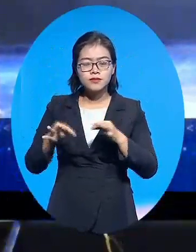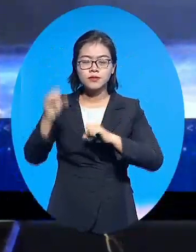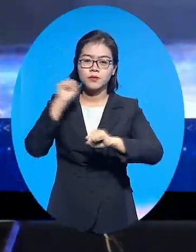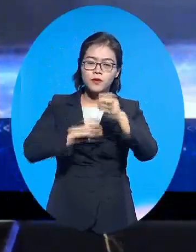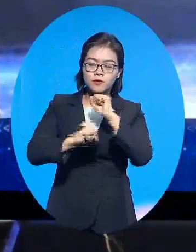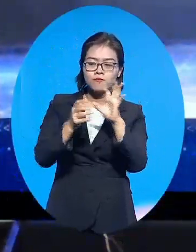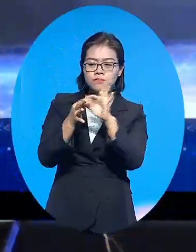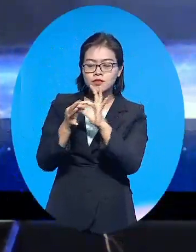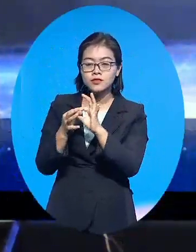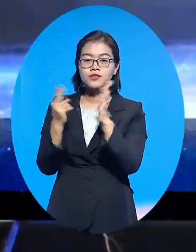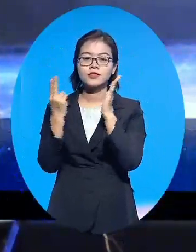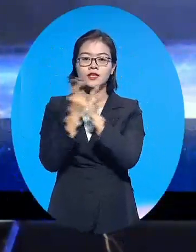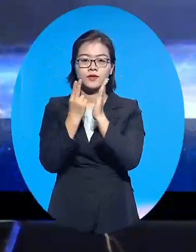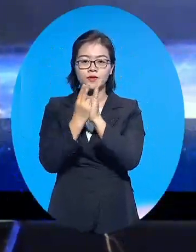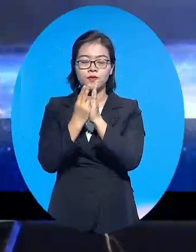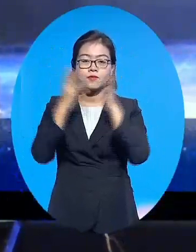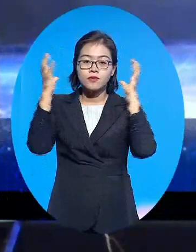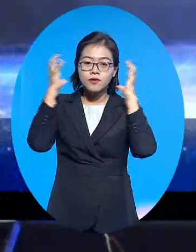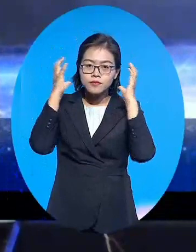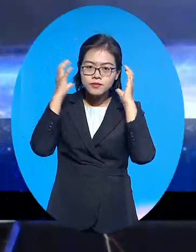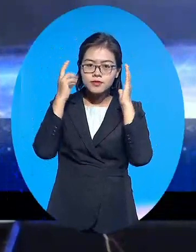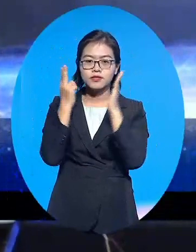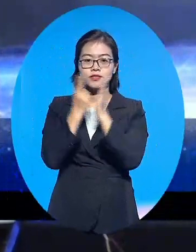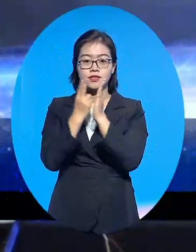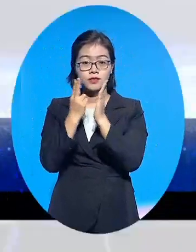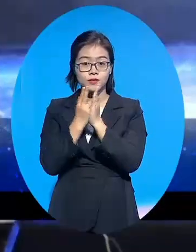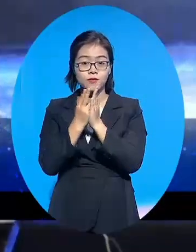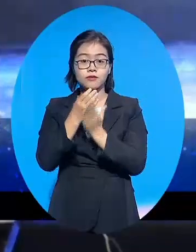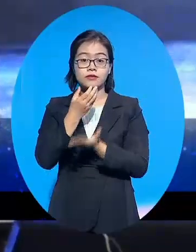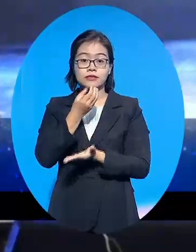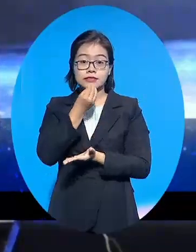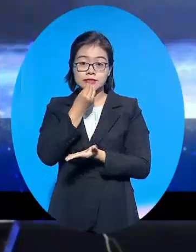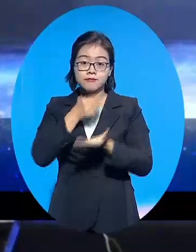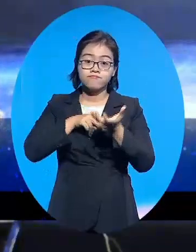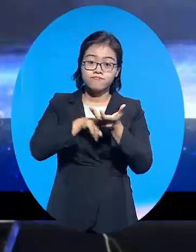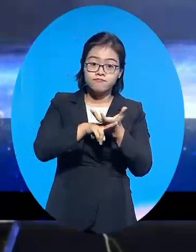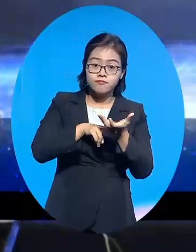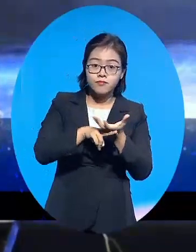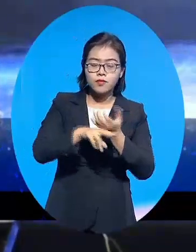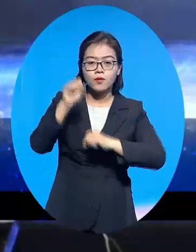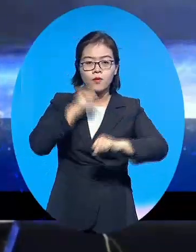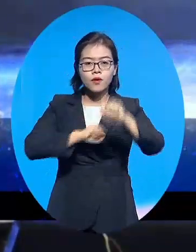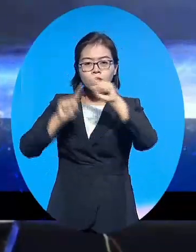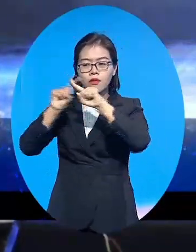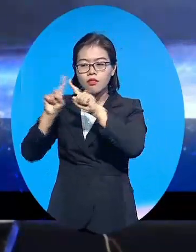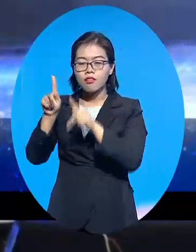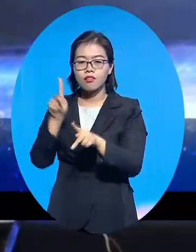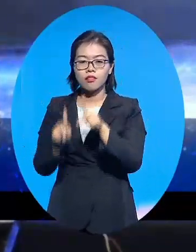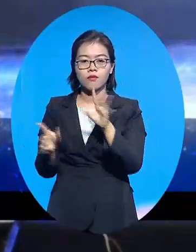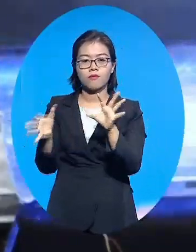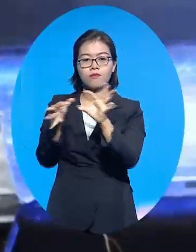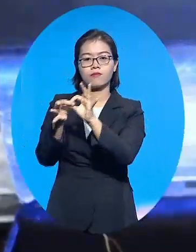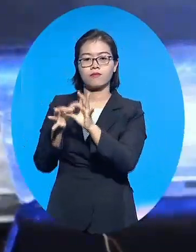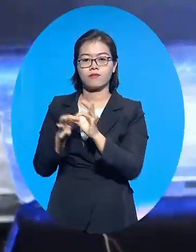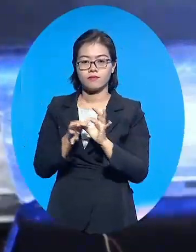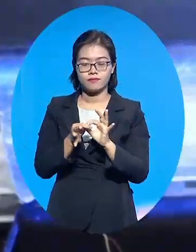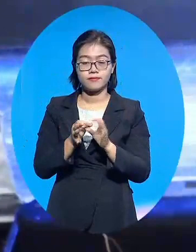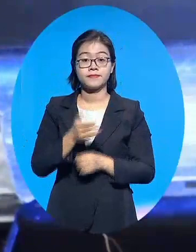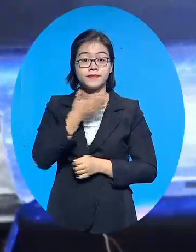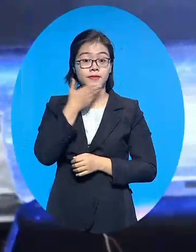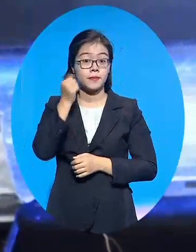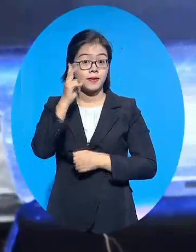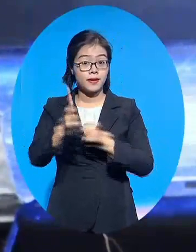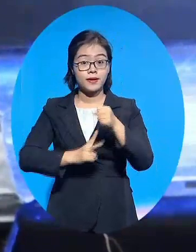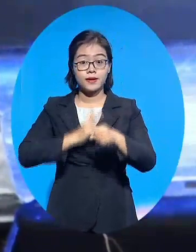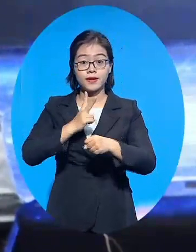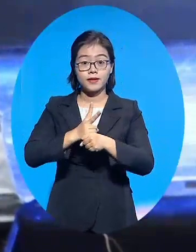nghệ thuật âm nhạc nghệ thuật ẩm thực là các hoạt động về kết nối kinh doanh và đặc biệt là trong 2 năm với những